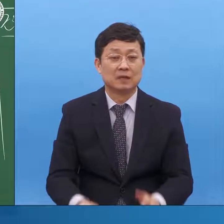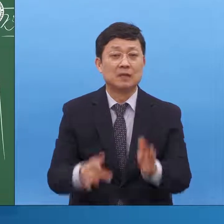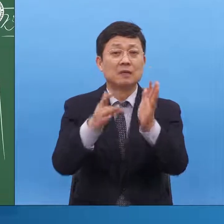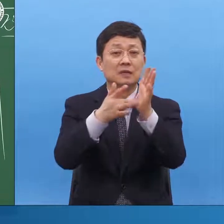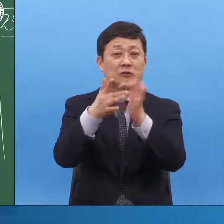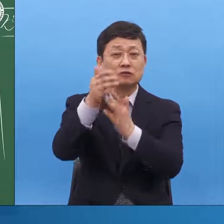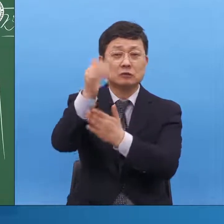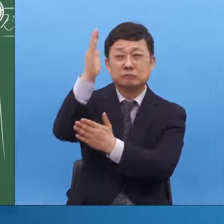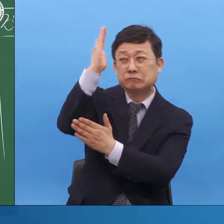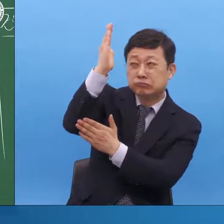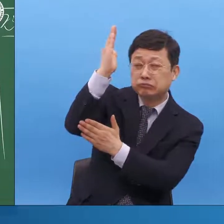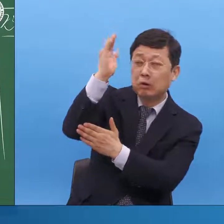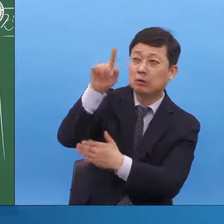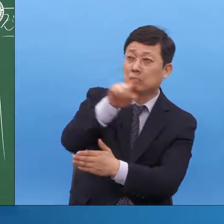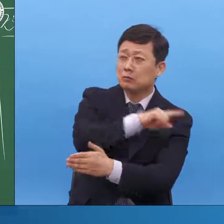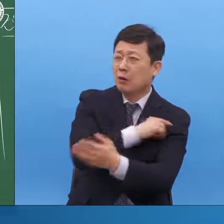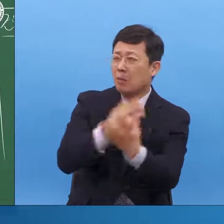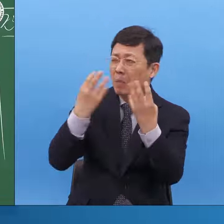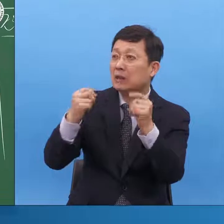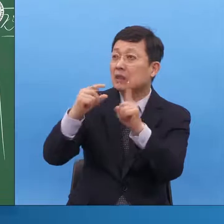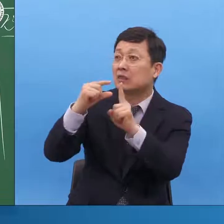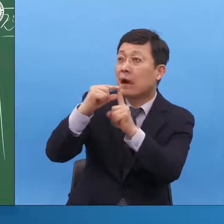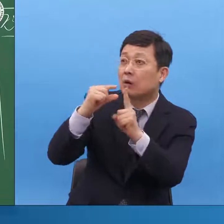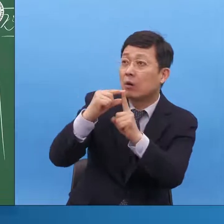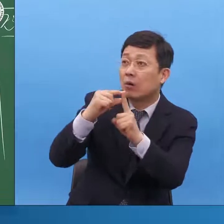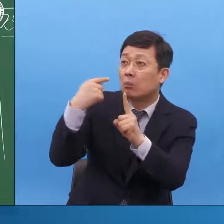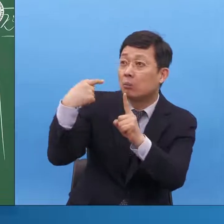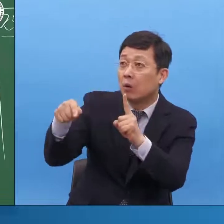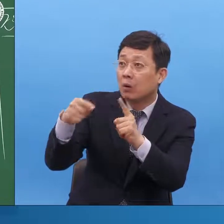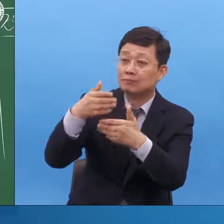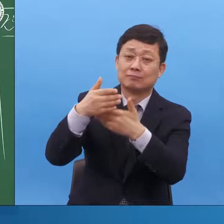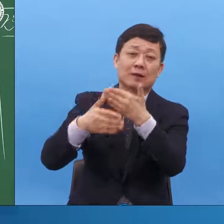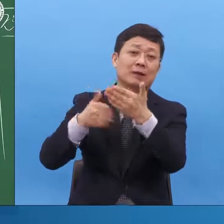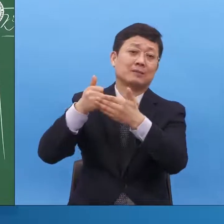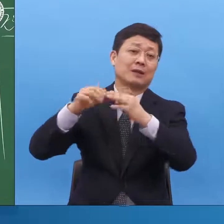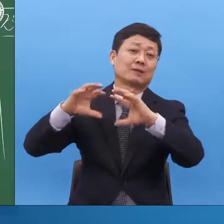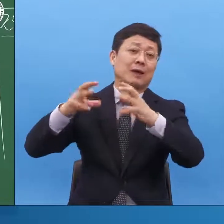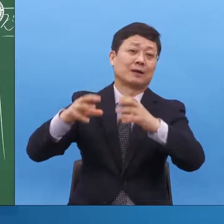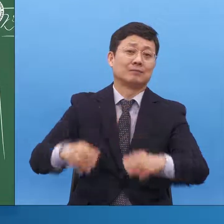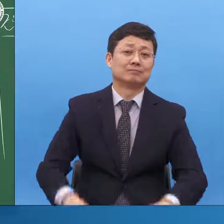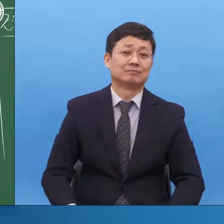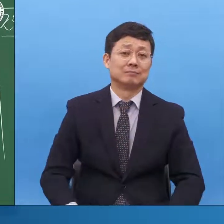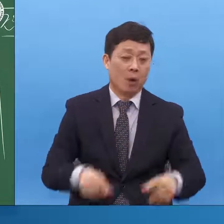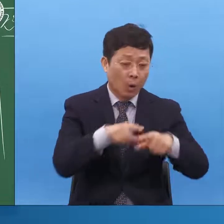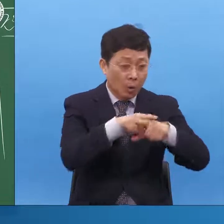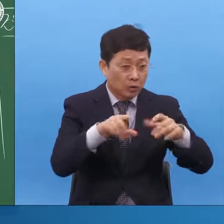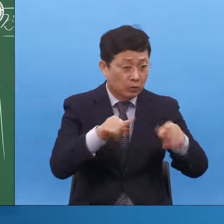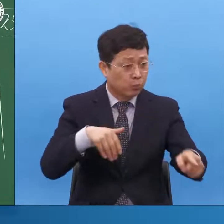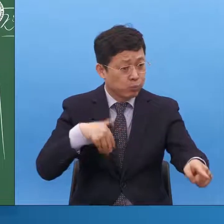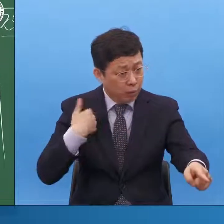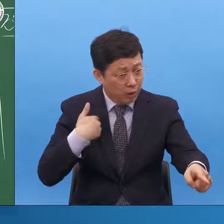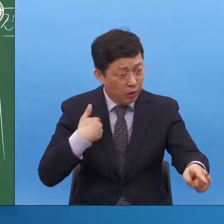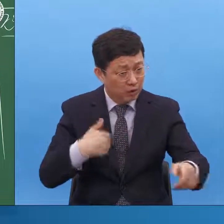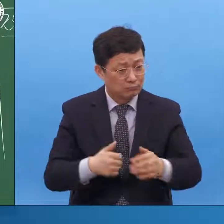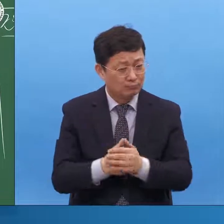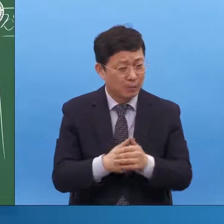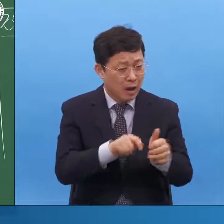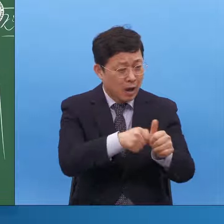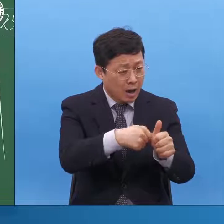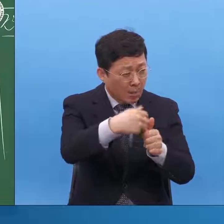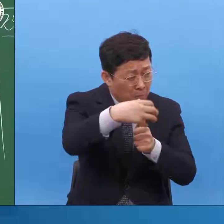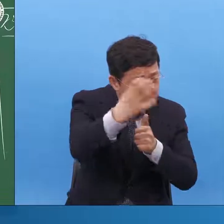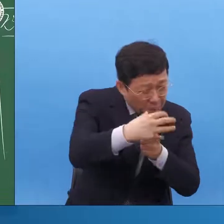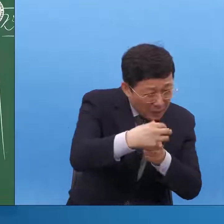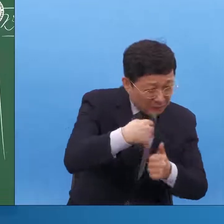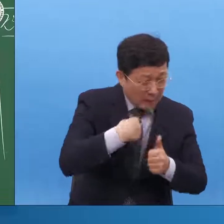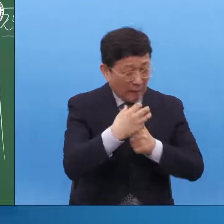하나님의 나라. That's why Jesus spoke about this the most, God's kingdom. 왜냐? 일반 사람 모르니까 우리 핍박 속에서 다 답을 찾아내는 Why? 거예요. Because the average person